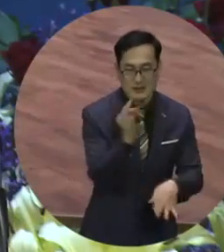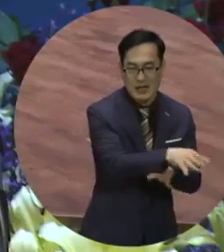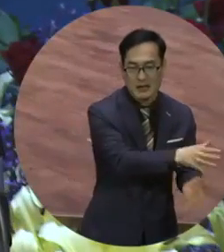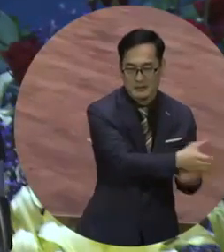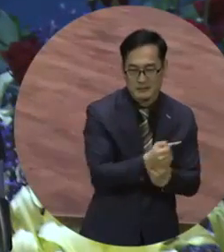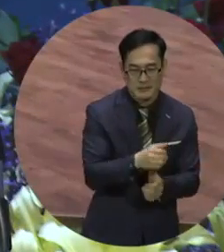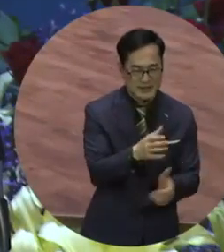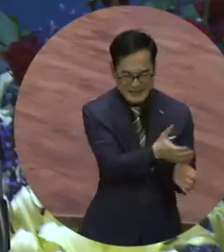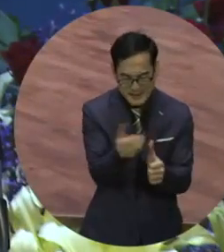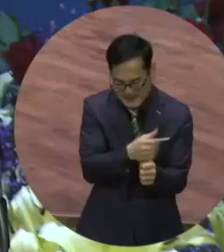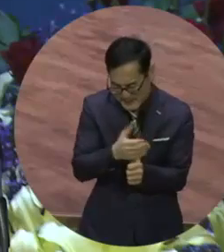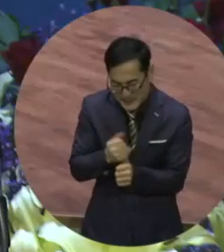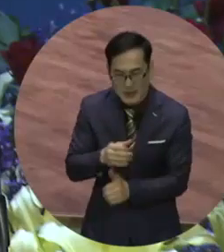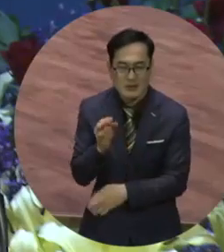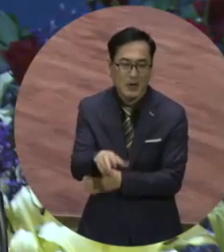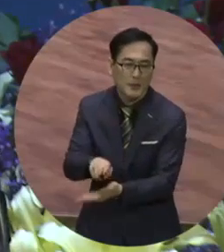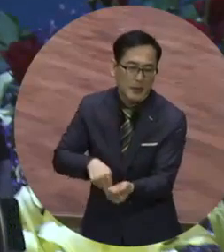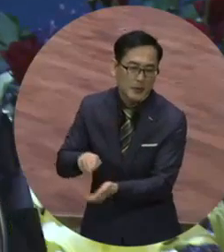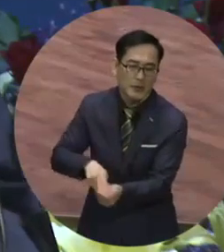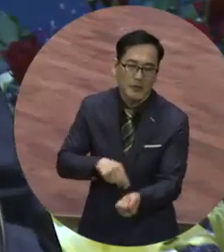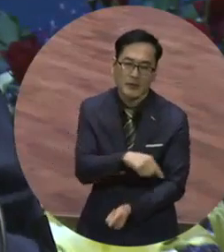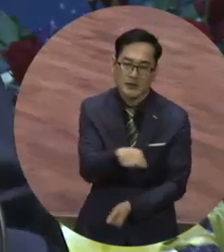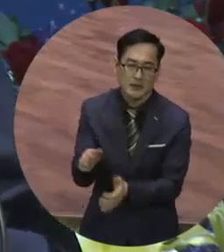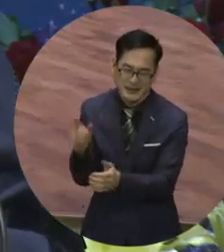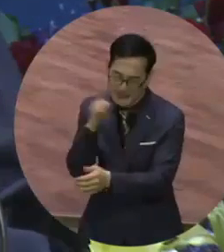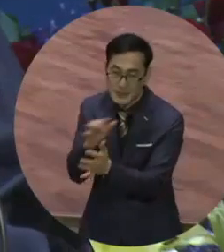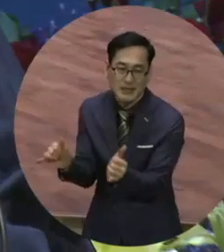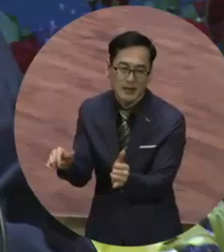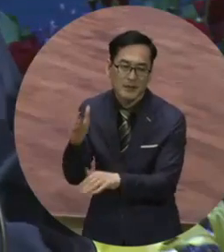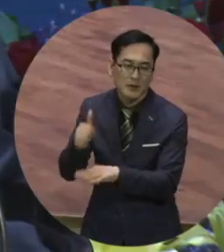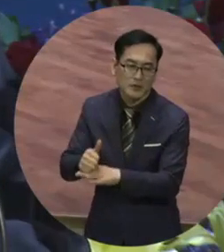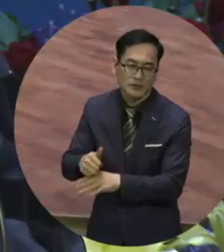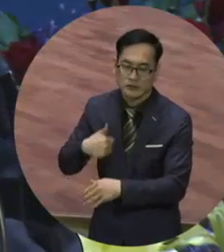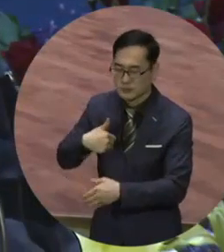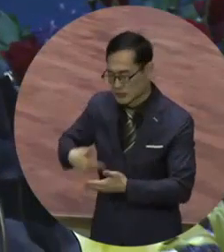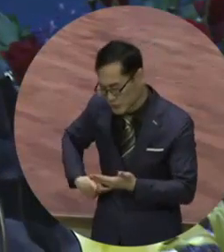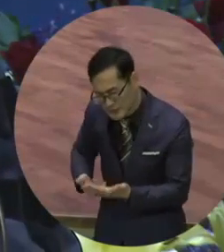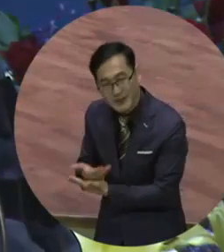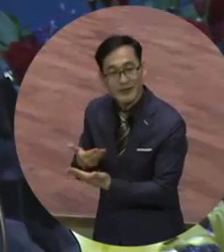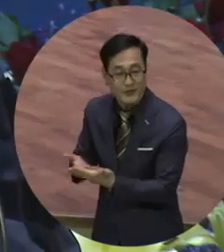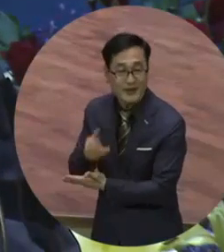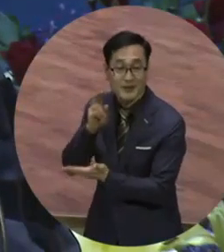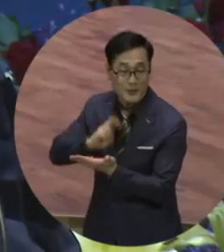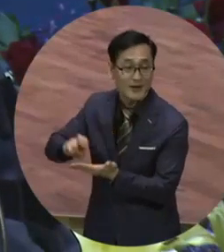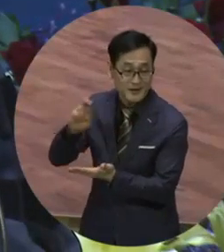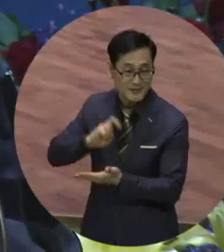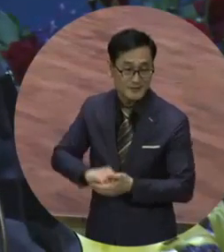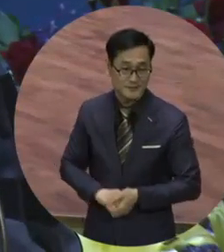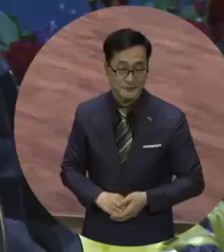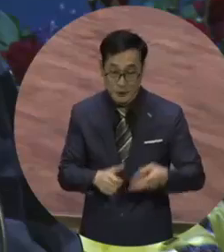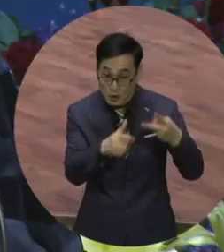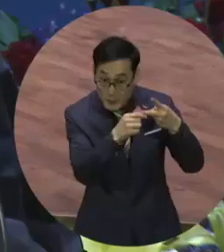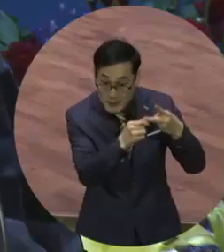또 하나는 뭐냐? 내가 얼마나 소중한 존재인가를 깨닫는 거예요.